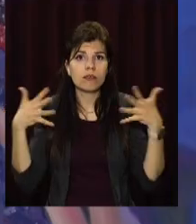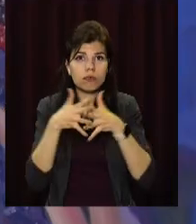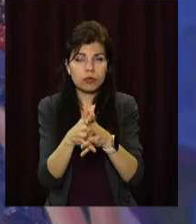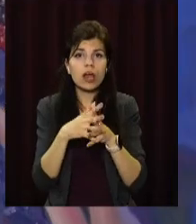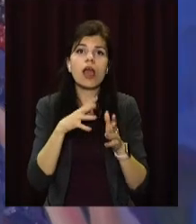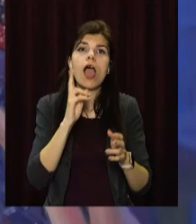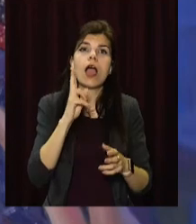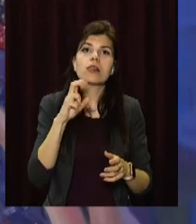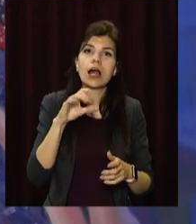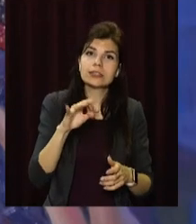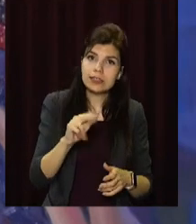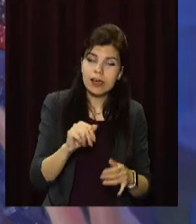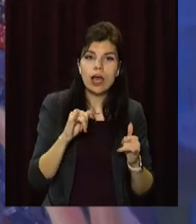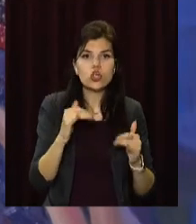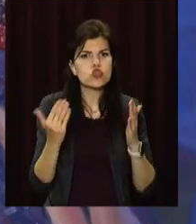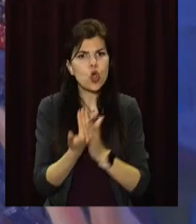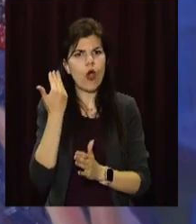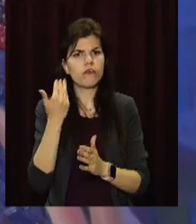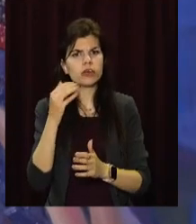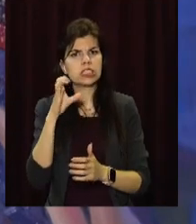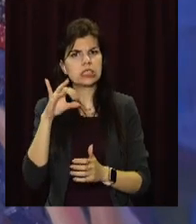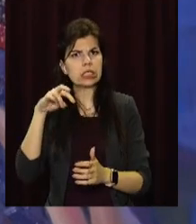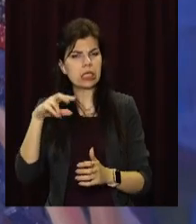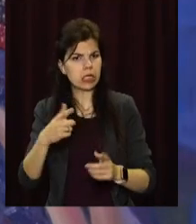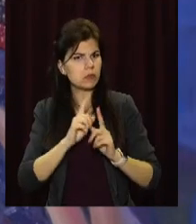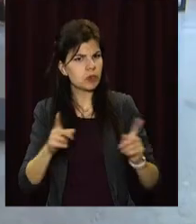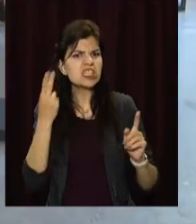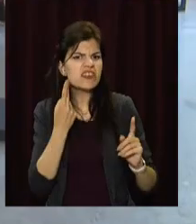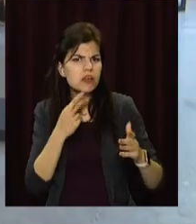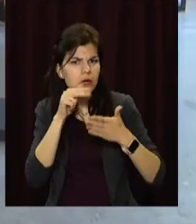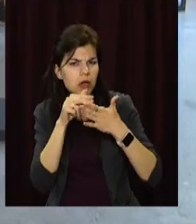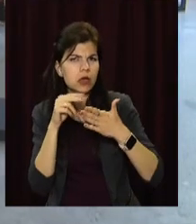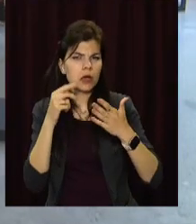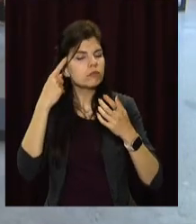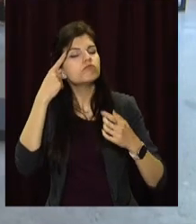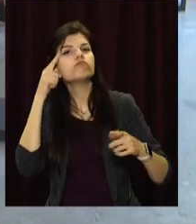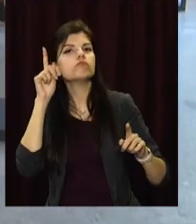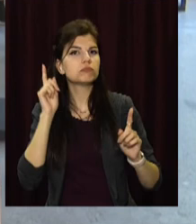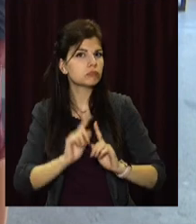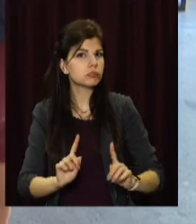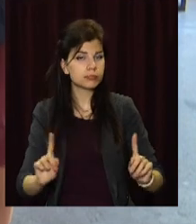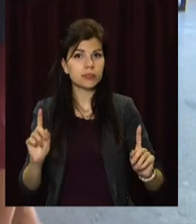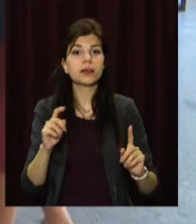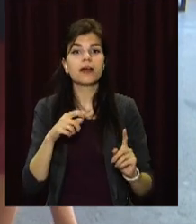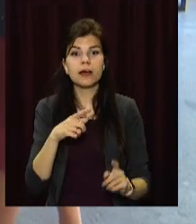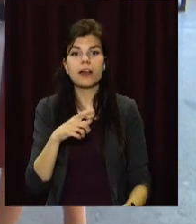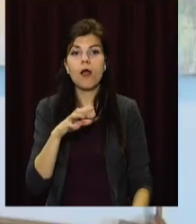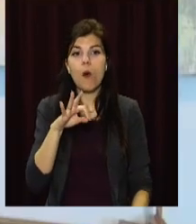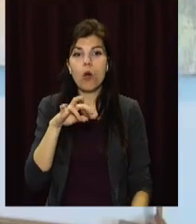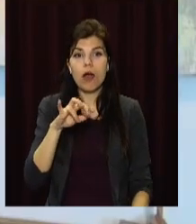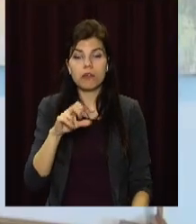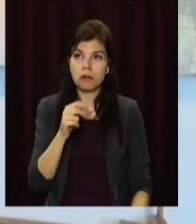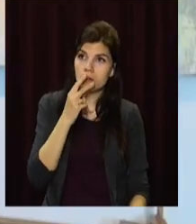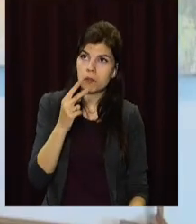класичні стилі, так і новітні, і сміливі. Картина із незвичною кольоровою гамою та задумкою привернула увагу дніпрянки Олени.